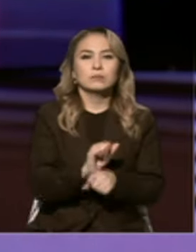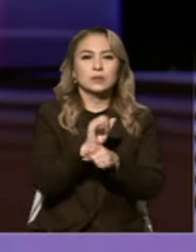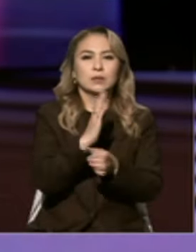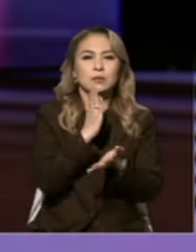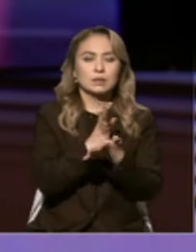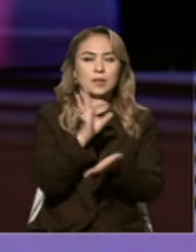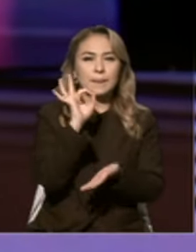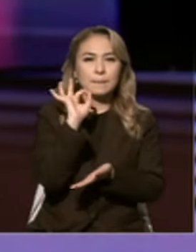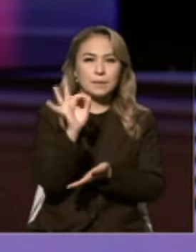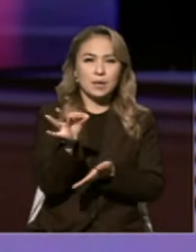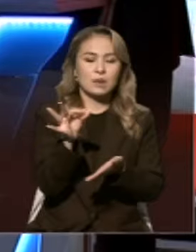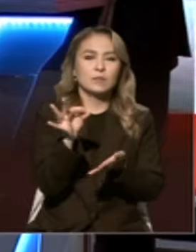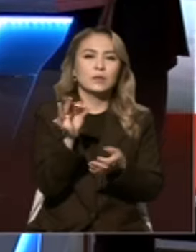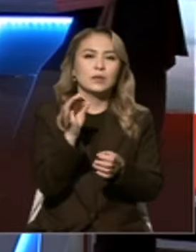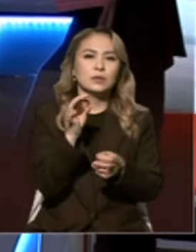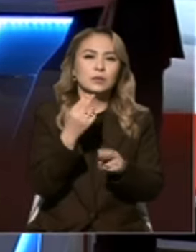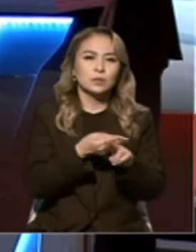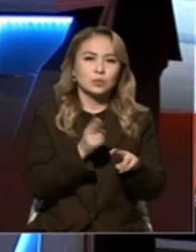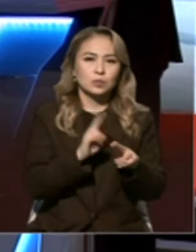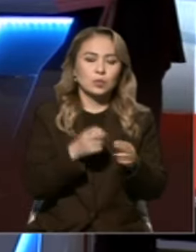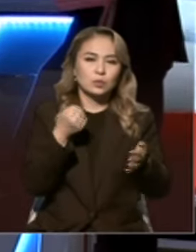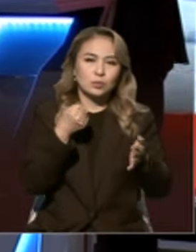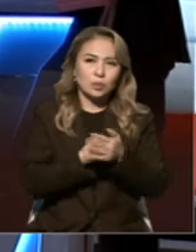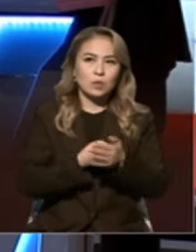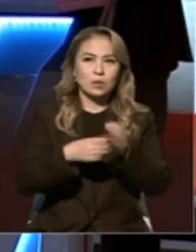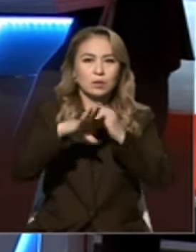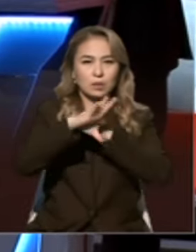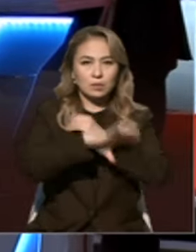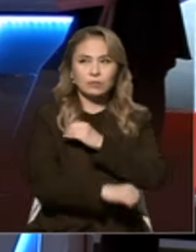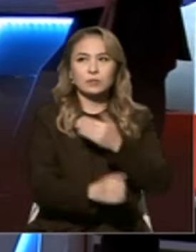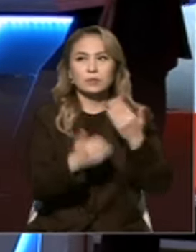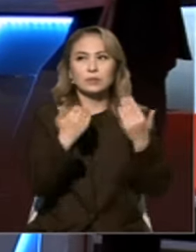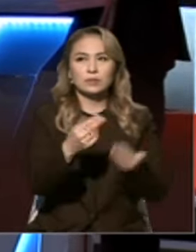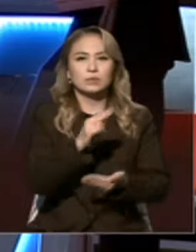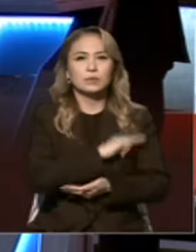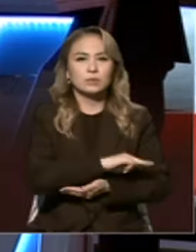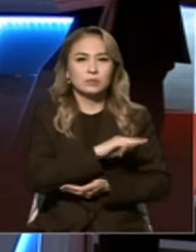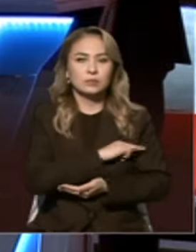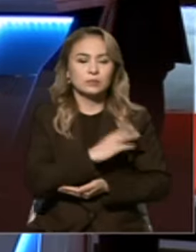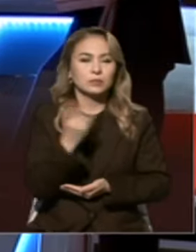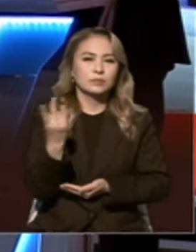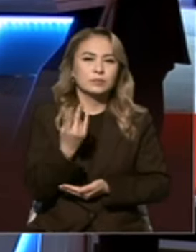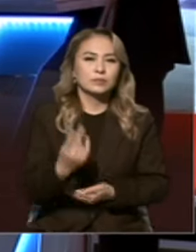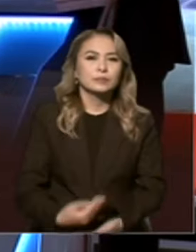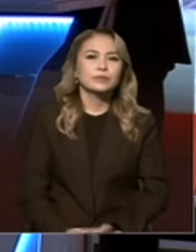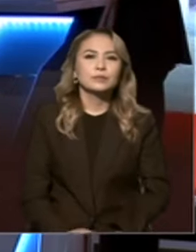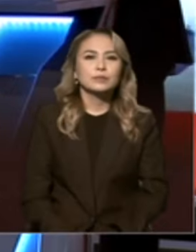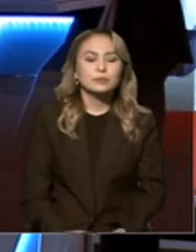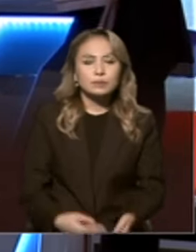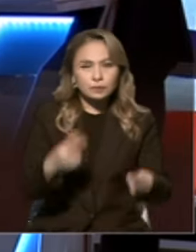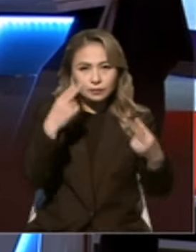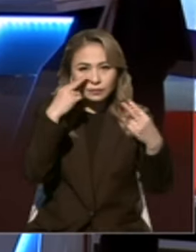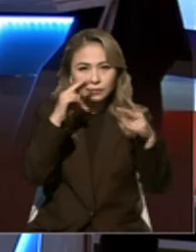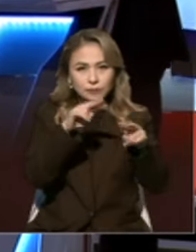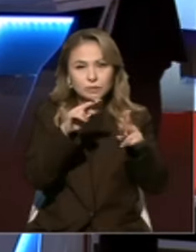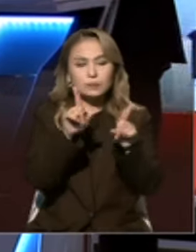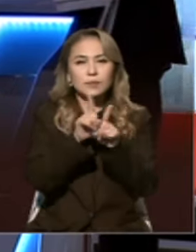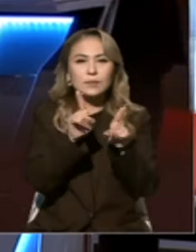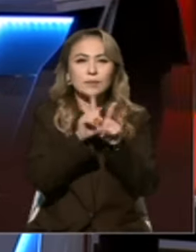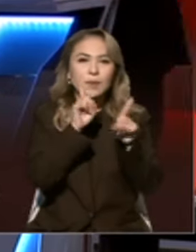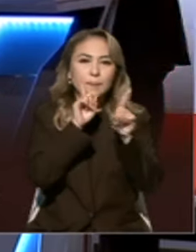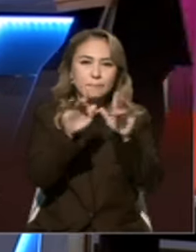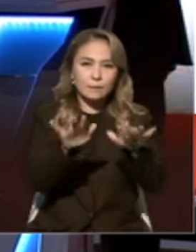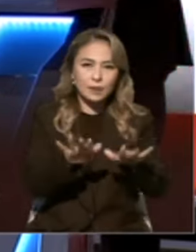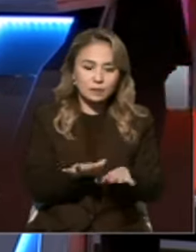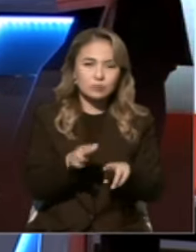орынды көтеріп отырсыздар. Иә. Сондықтан осыны аяғына жеткізу сіздердің парыздарыңыз. Әрине, бақылаушылық функция біздің парламентте. Сондықтан